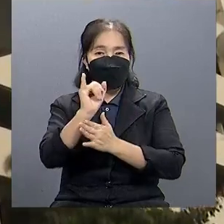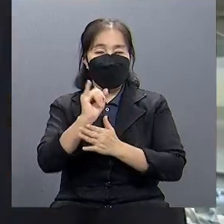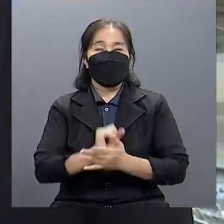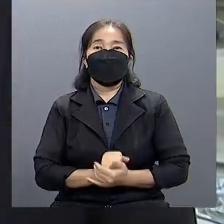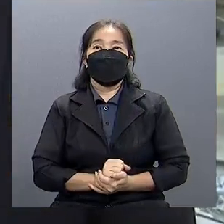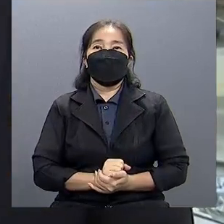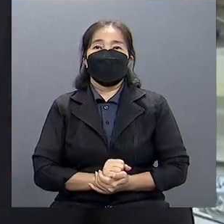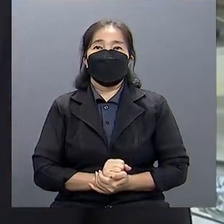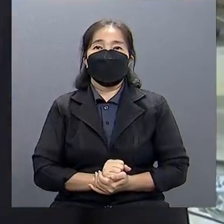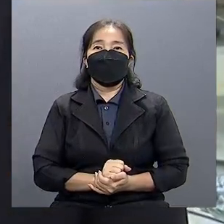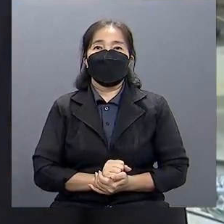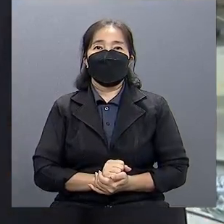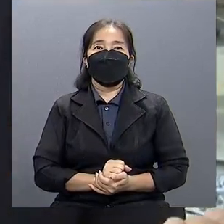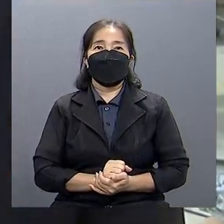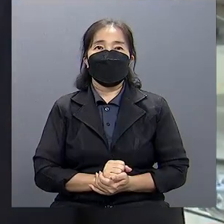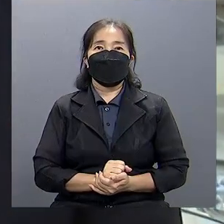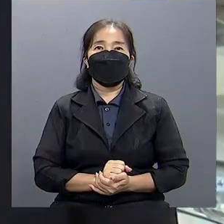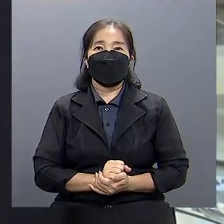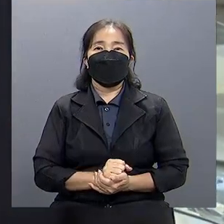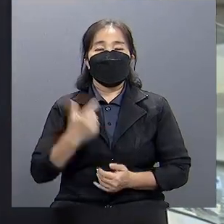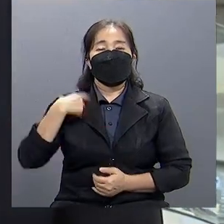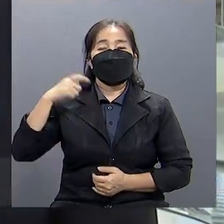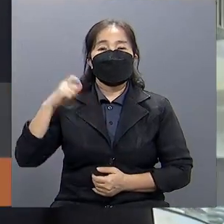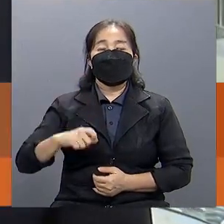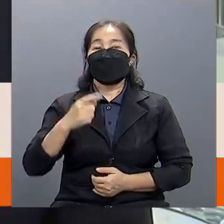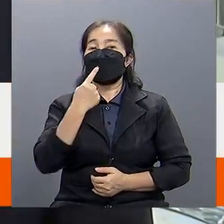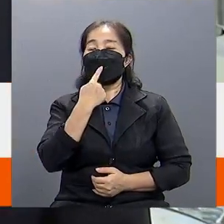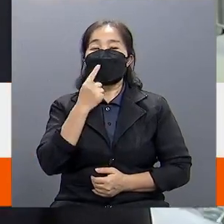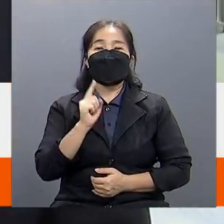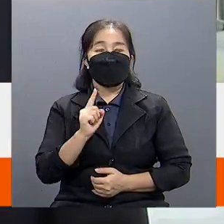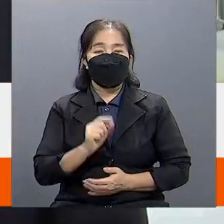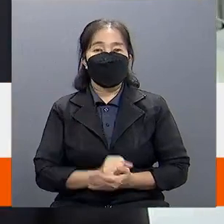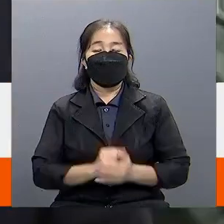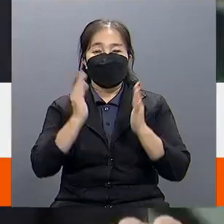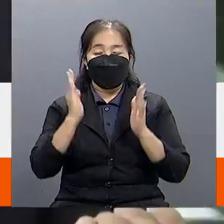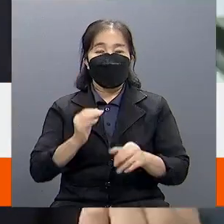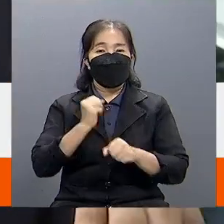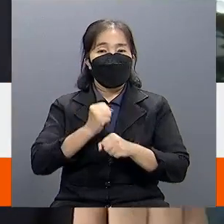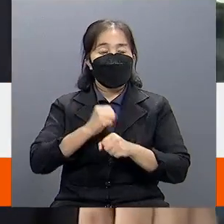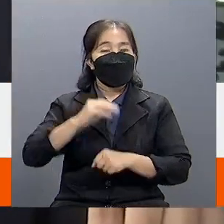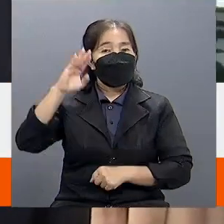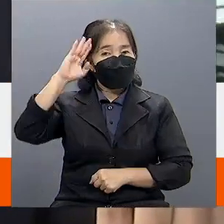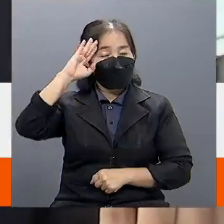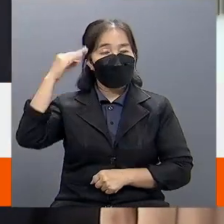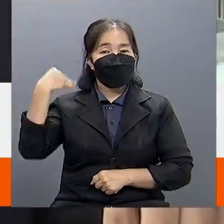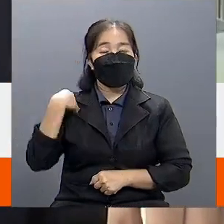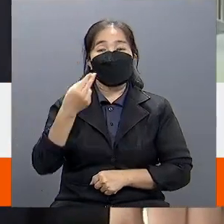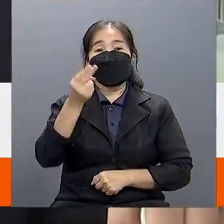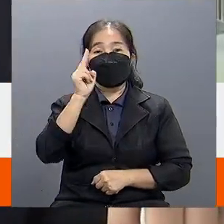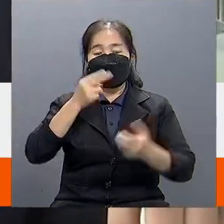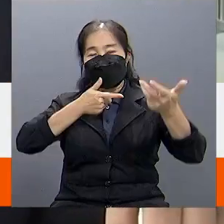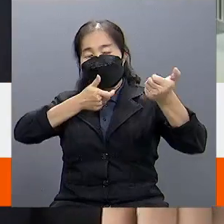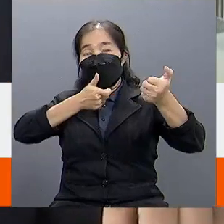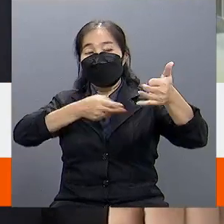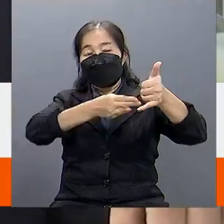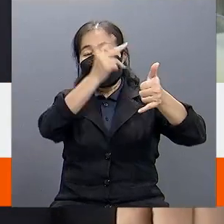ศาลเห็นว่าเจ้าหน้าที่ทหารที่ใช้อาวุธปืน M16 ยิงชัย